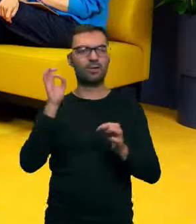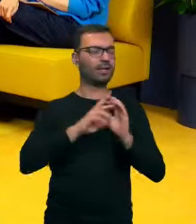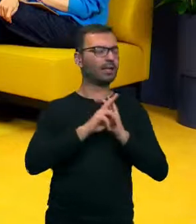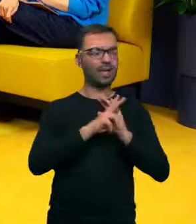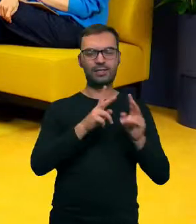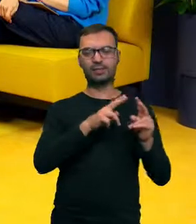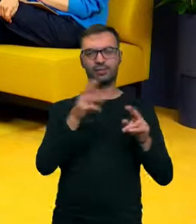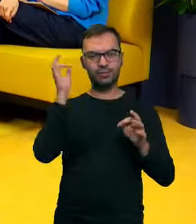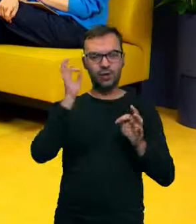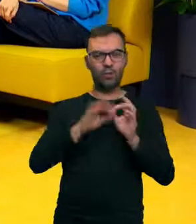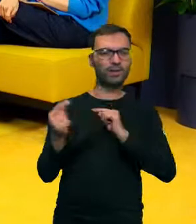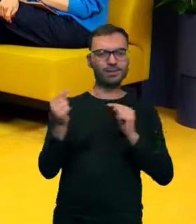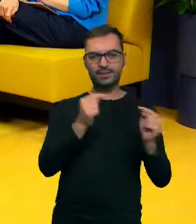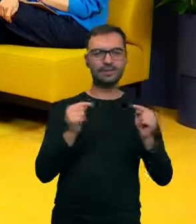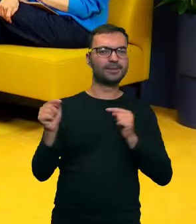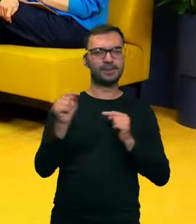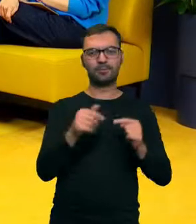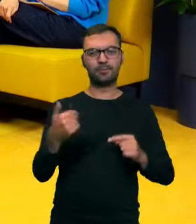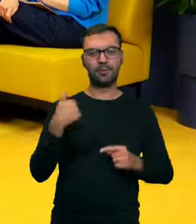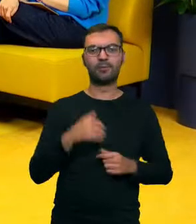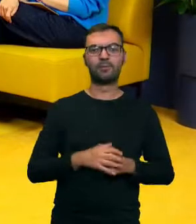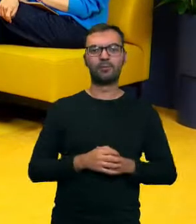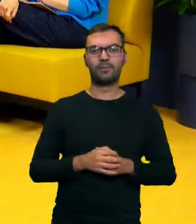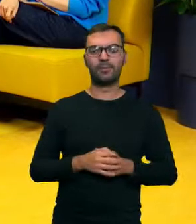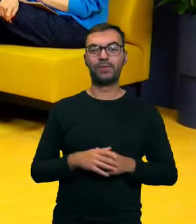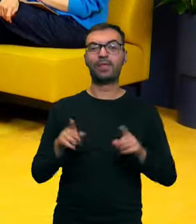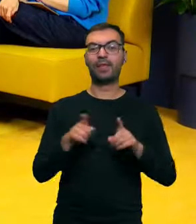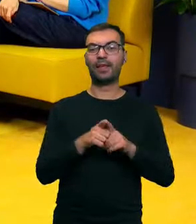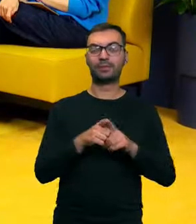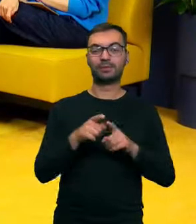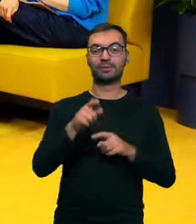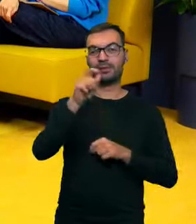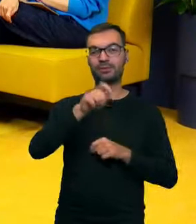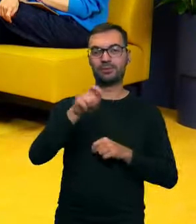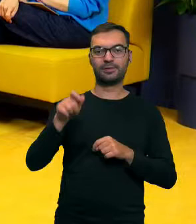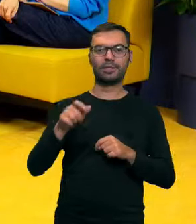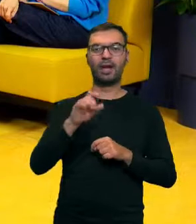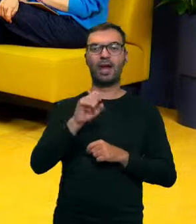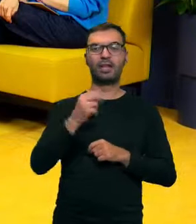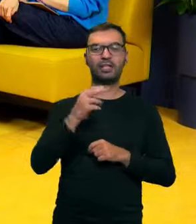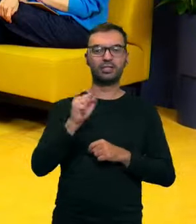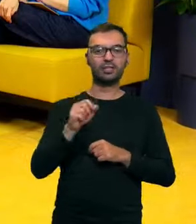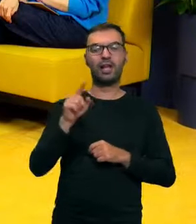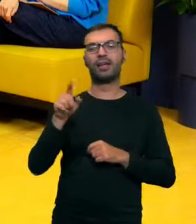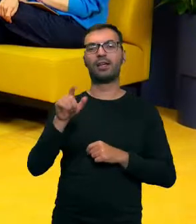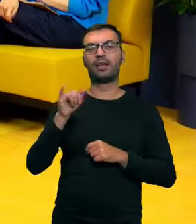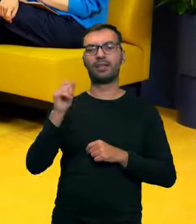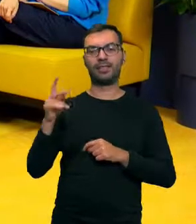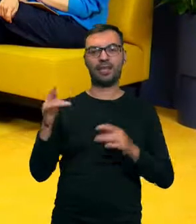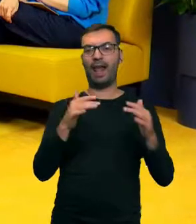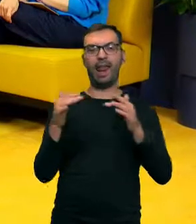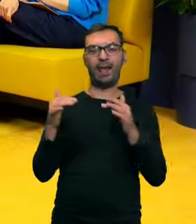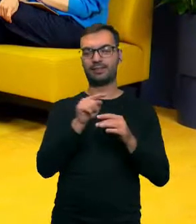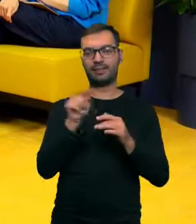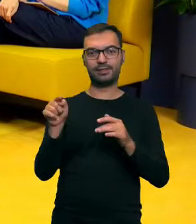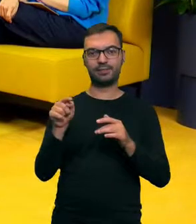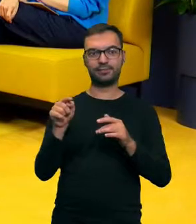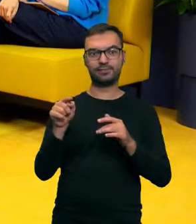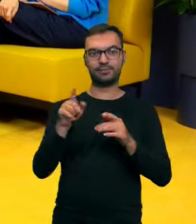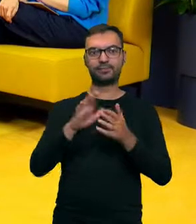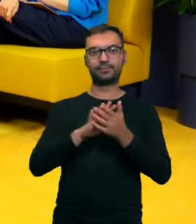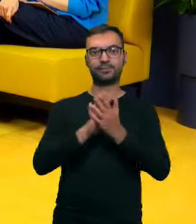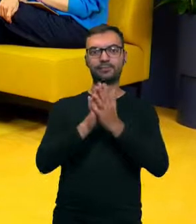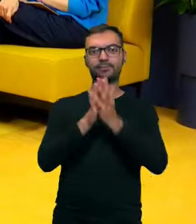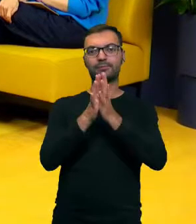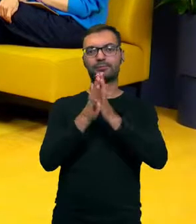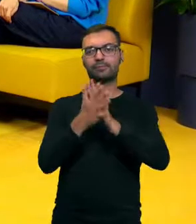bardzo szczegółowo dyskutując i też te relacje między postacią graną przez Agnieszkę i Jacka, one też jakby zmieniały w